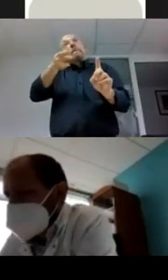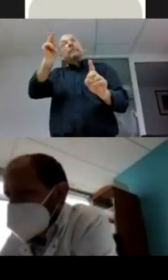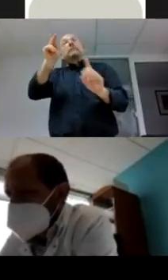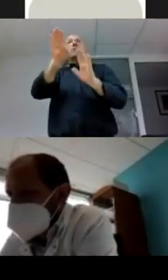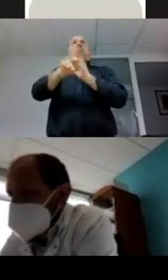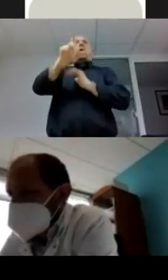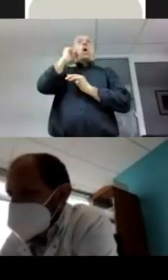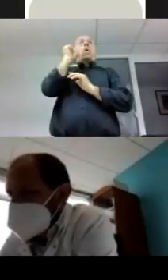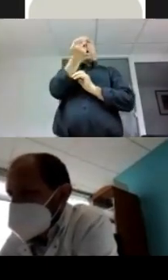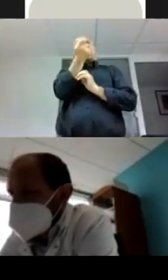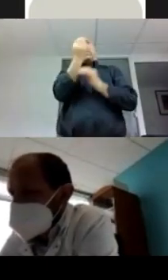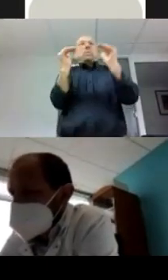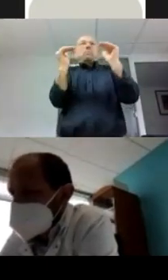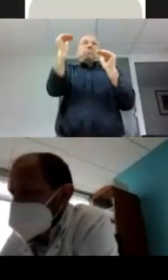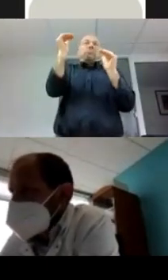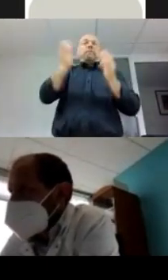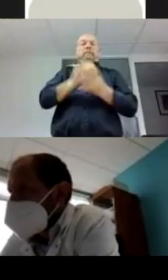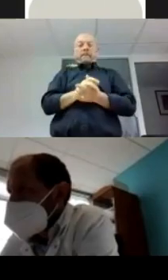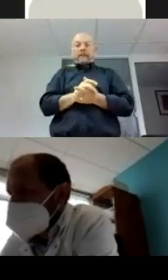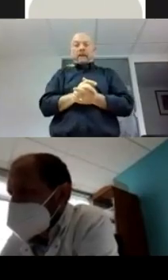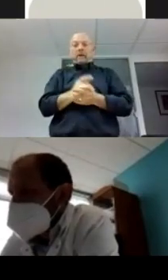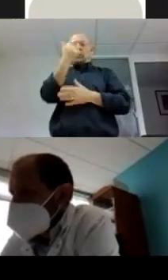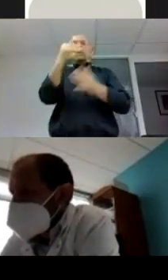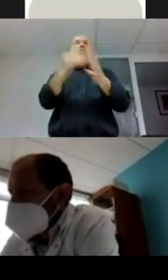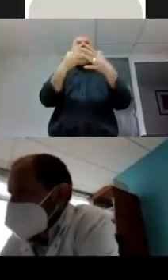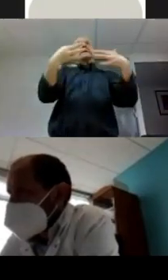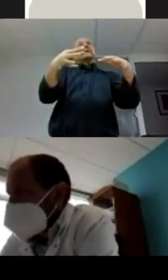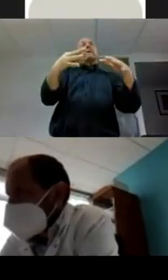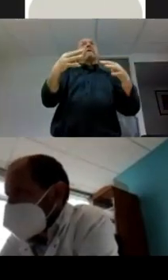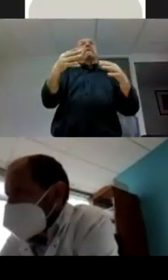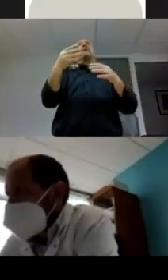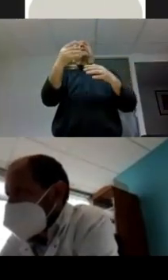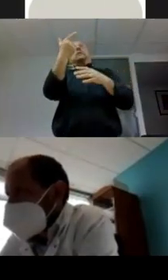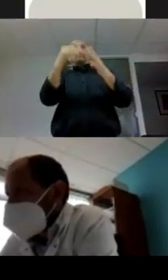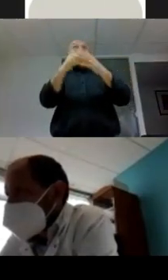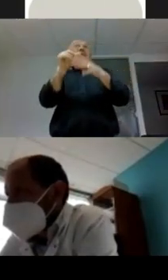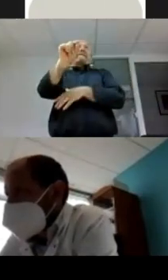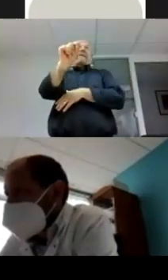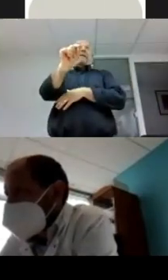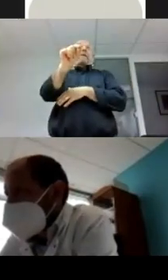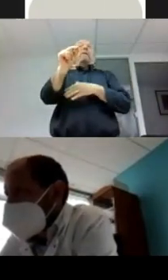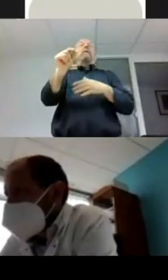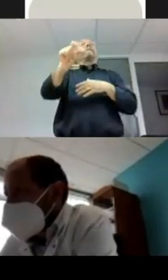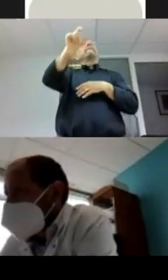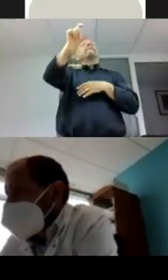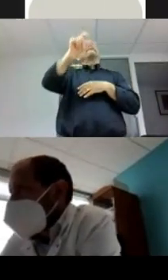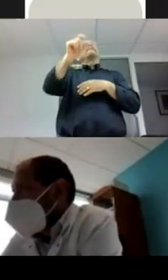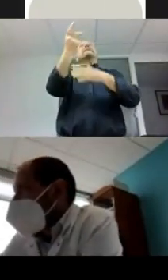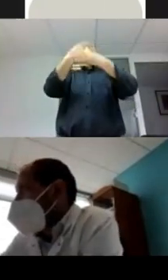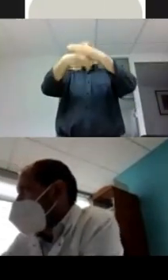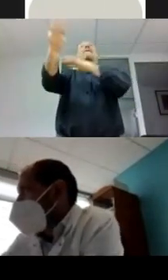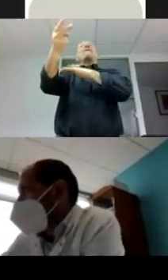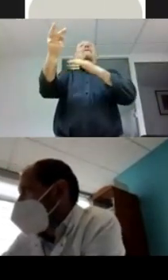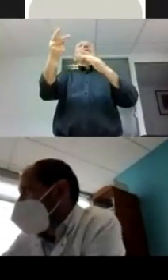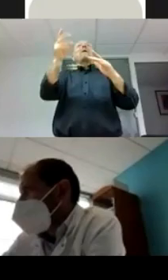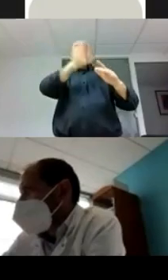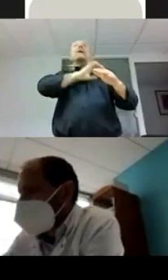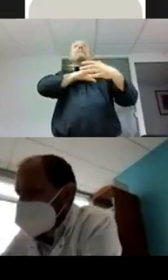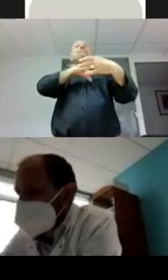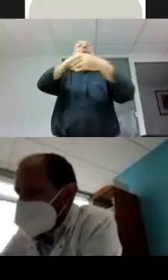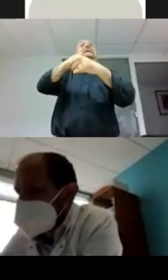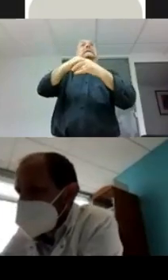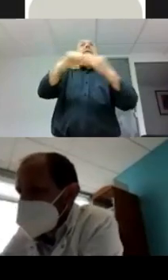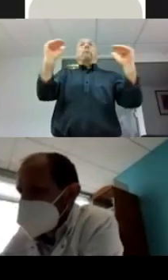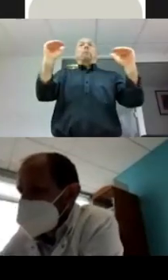également que les femmes participent un peu plus que les hommes. Et en 2019-2020, le